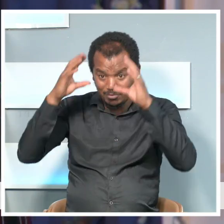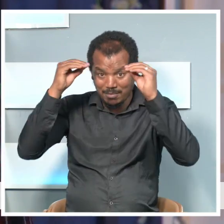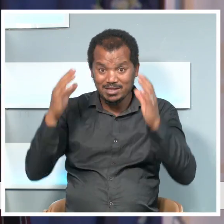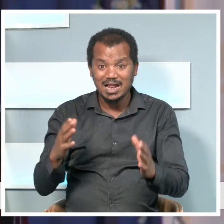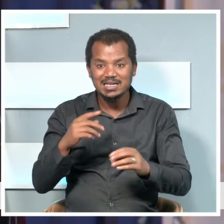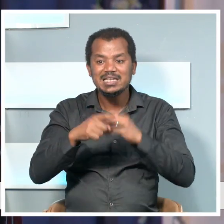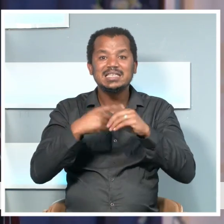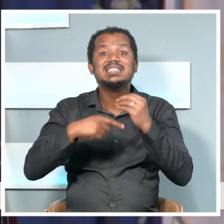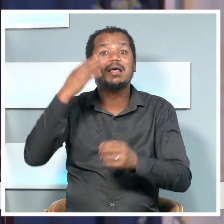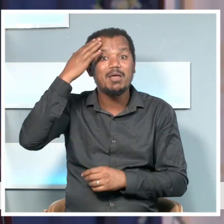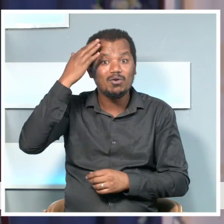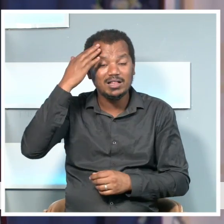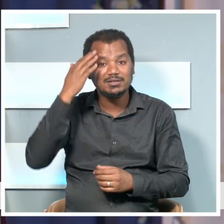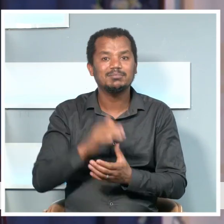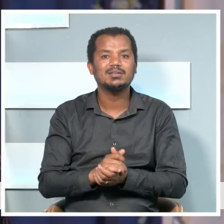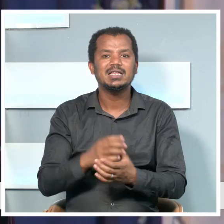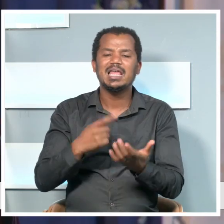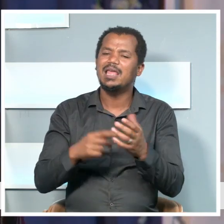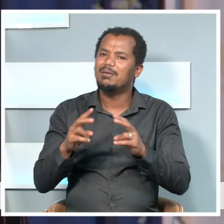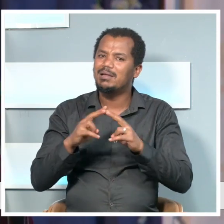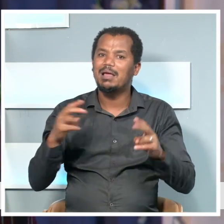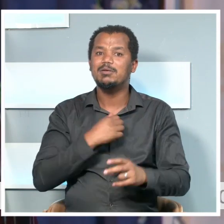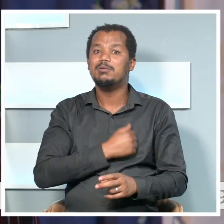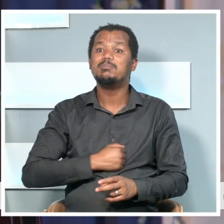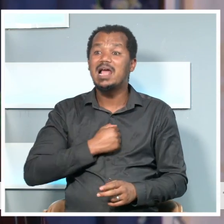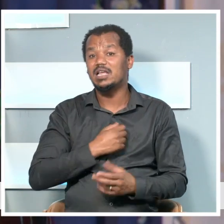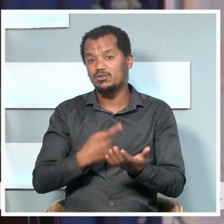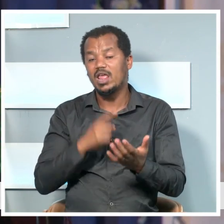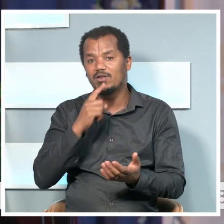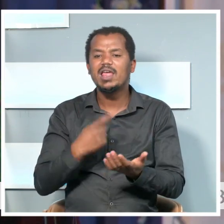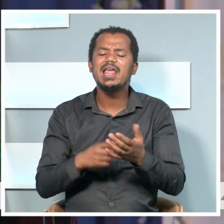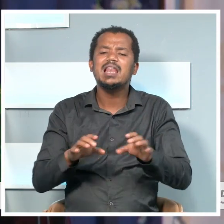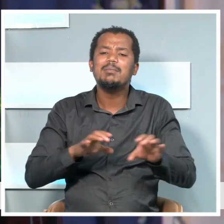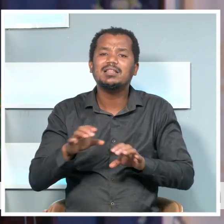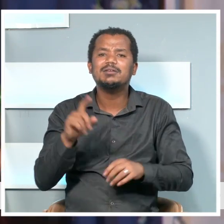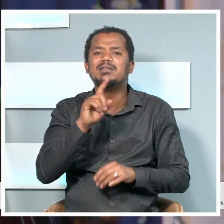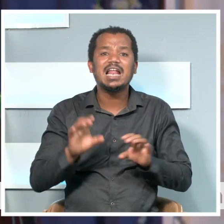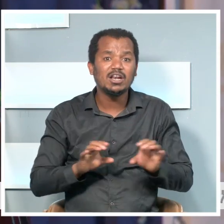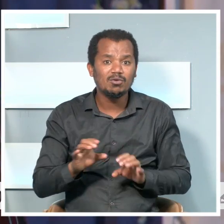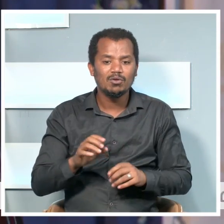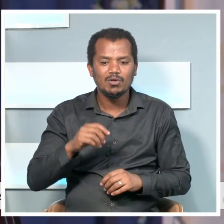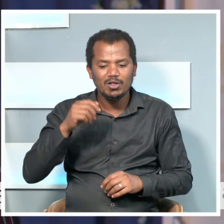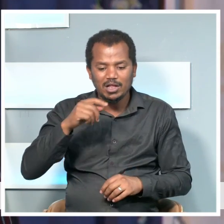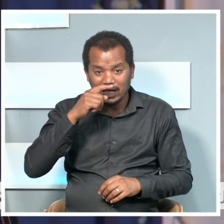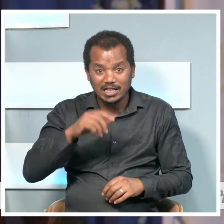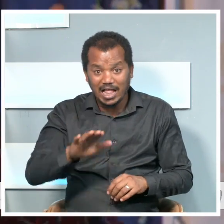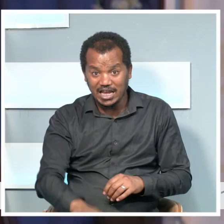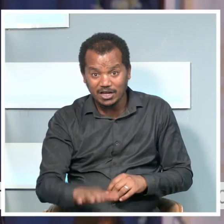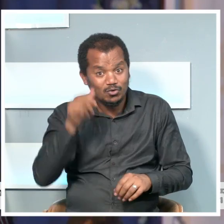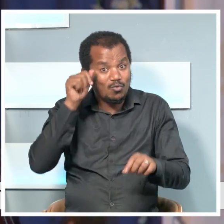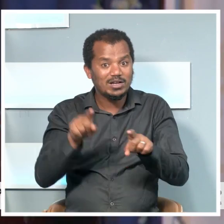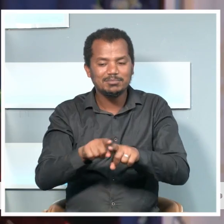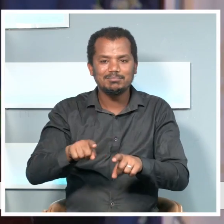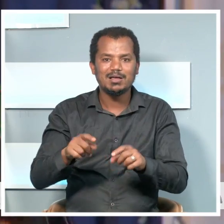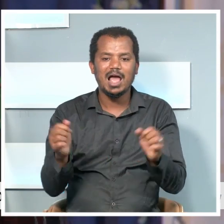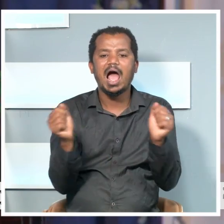እንግዲህ ስለሚያቋትም ይሄ በጣም የሚያሳዝነው ነው ስለዚህ ይሄን ለማድረግ ምንድነው ያደረኩት ታናሽ ወንድሟ ጋ